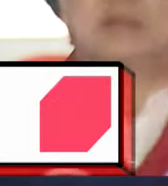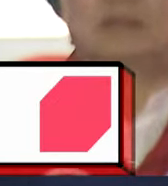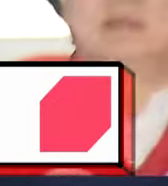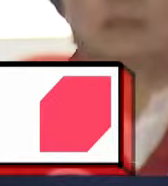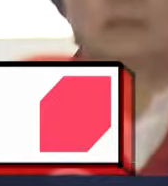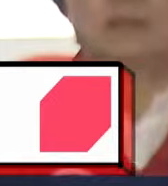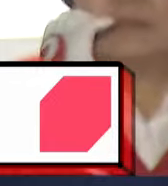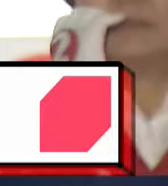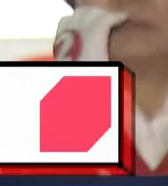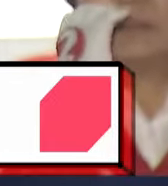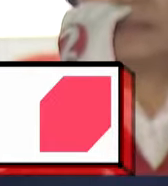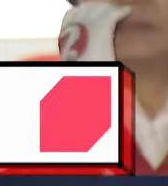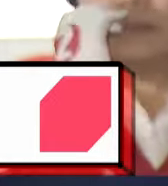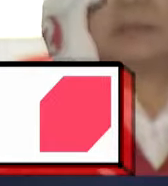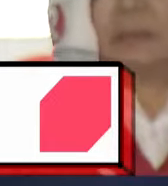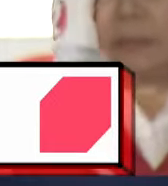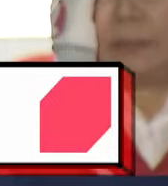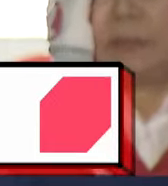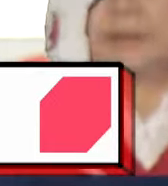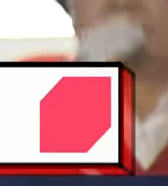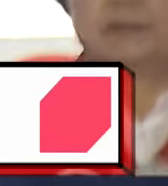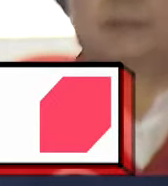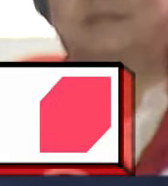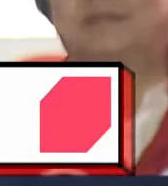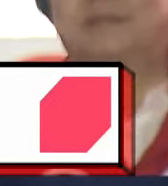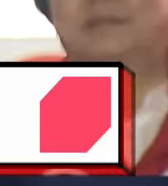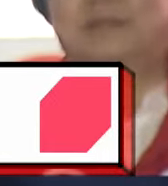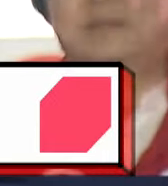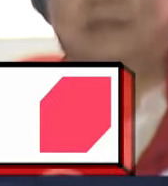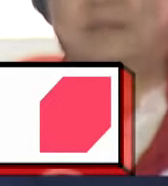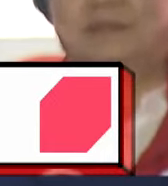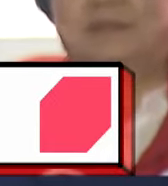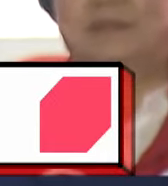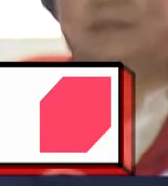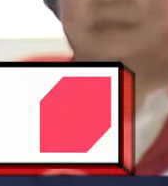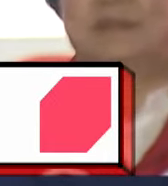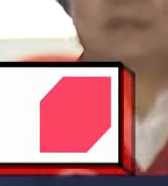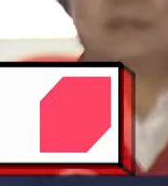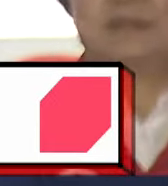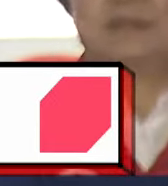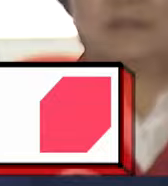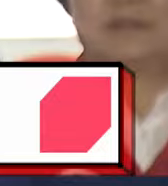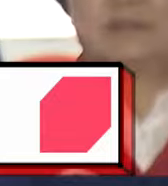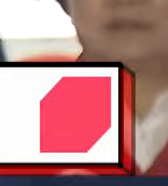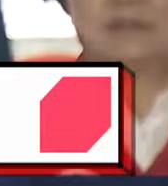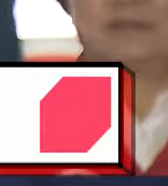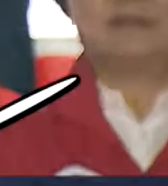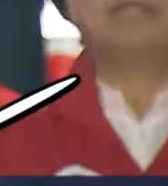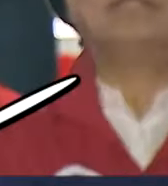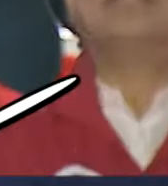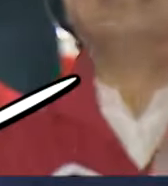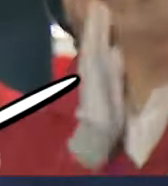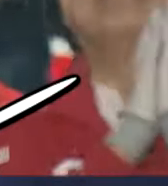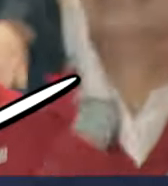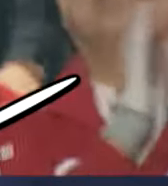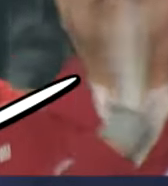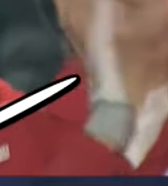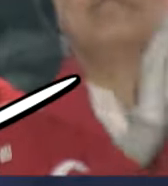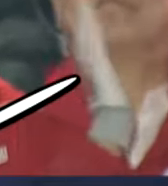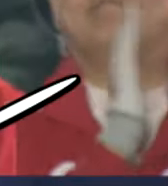우리 대한민국에 12시간이 남아있습니다. 투표장에서 여러분의 한 표로 나라를 구해주십시오.